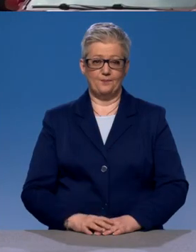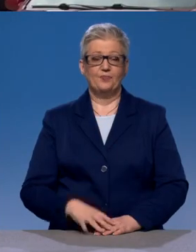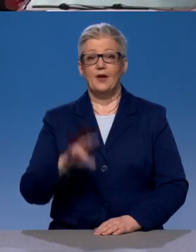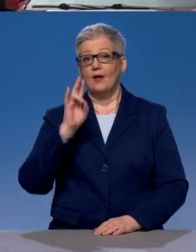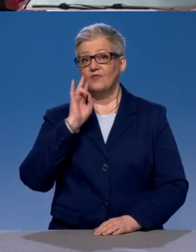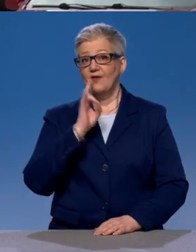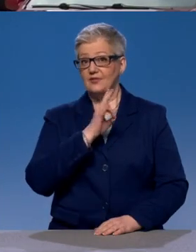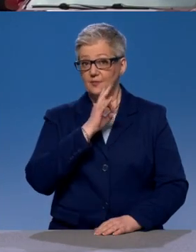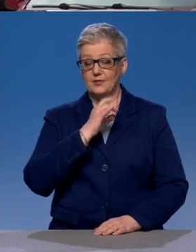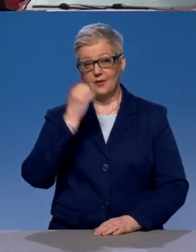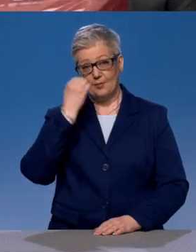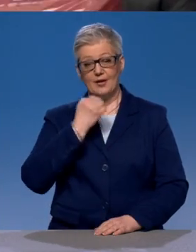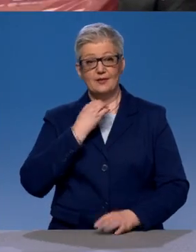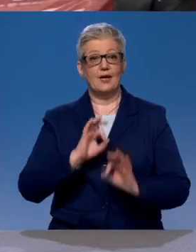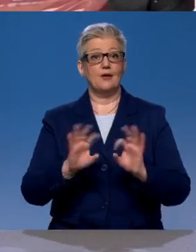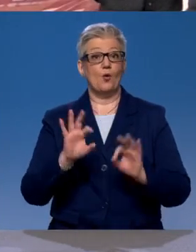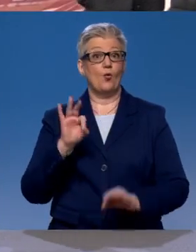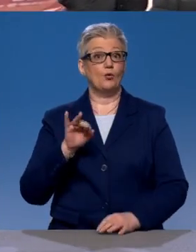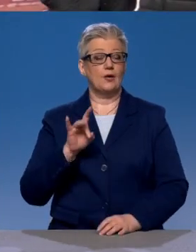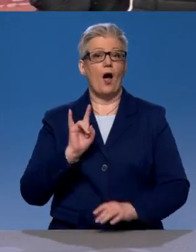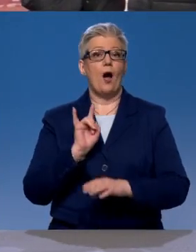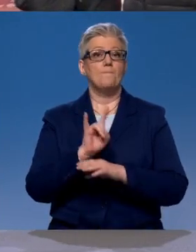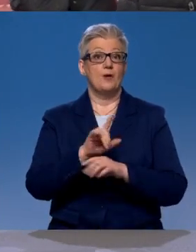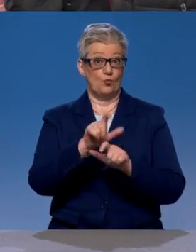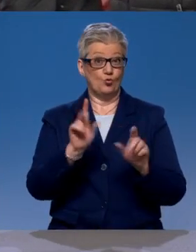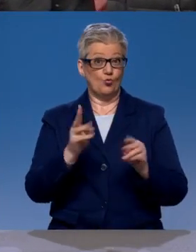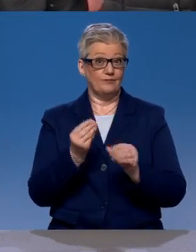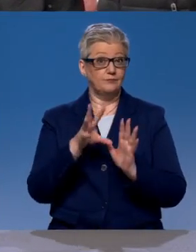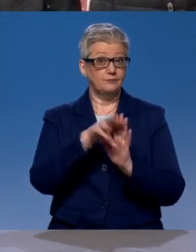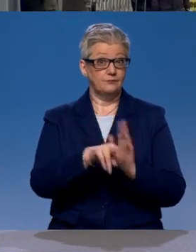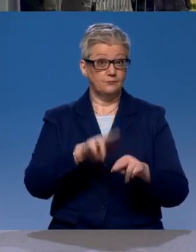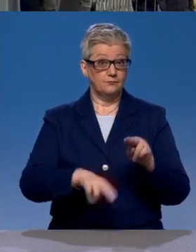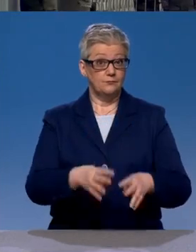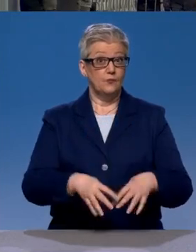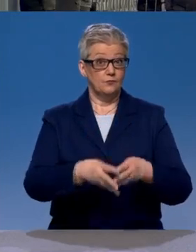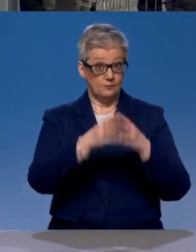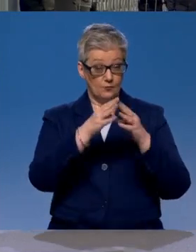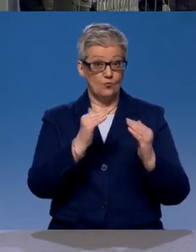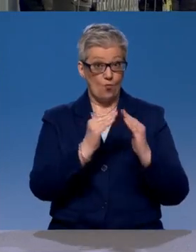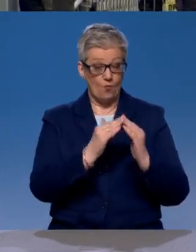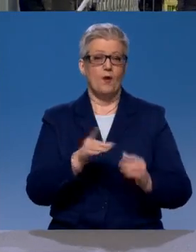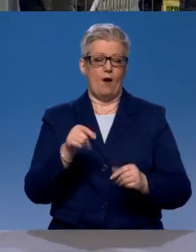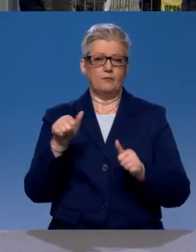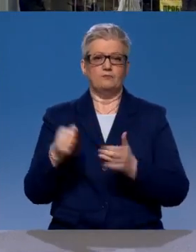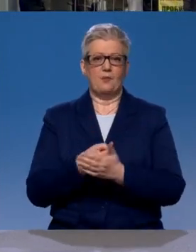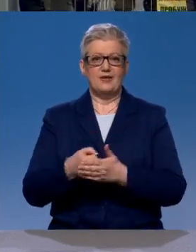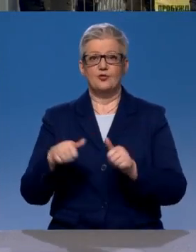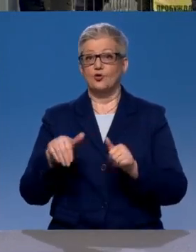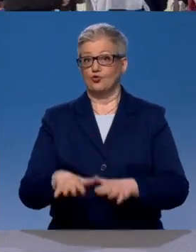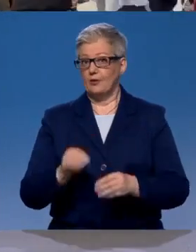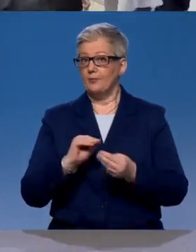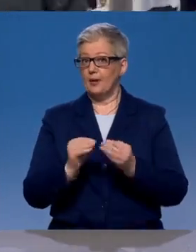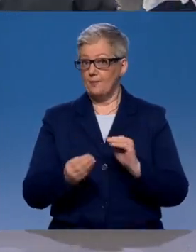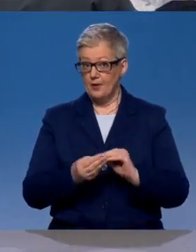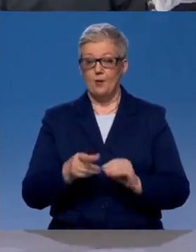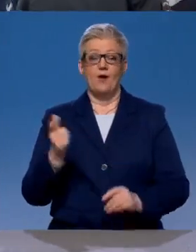благодаря репортажам ОТР, обманутые дольщики смогли добиться от властей решения их проблем. С 2018 года владельцы